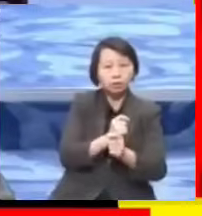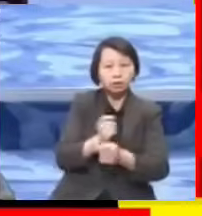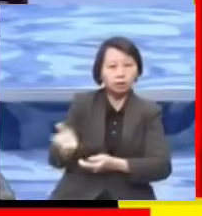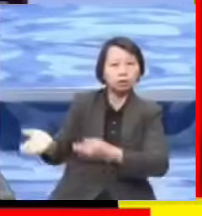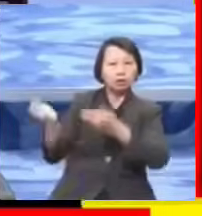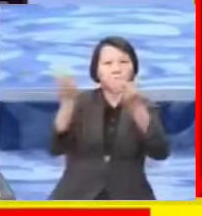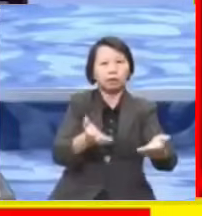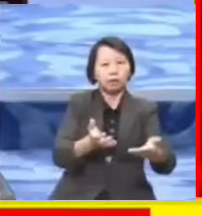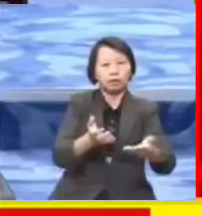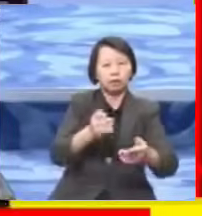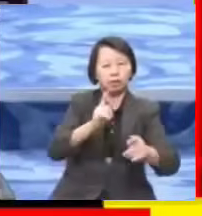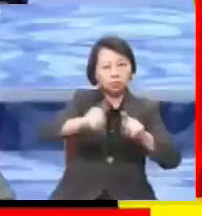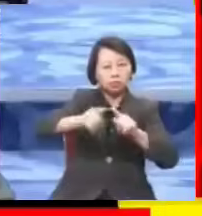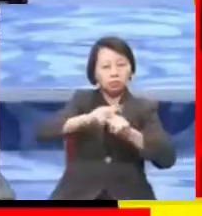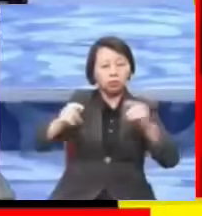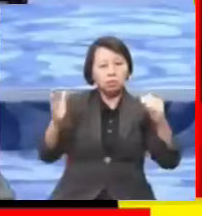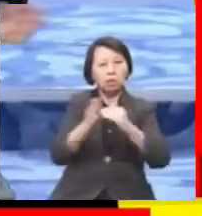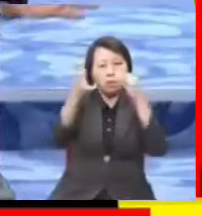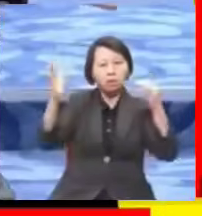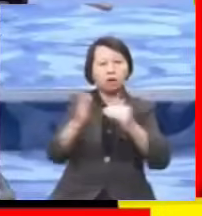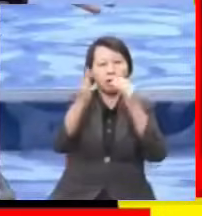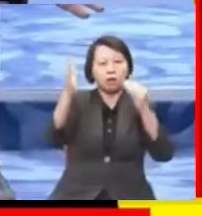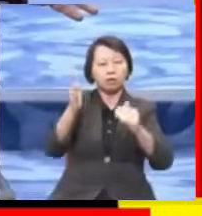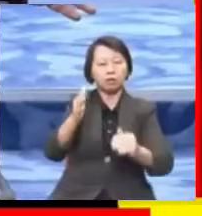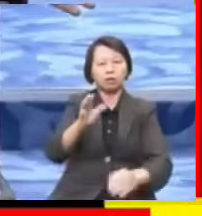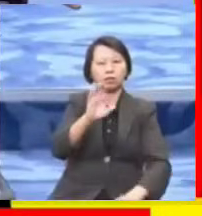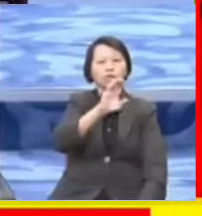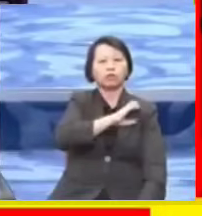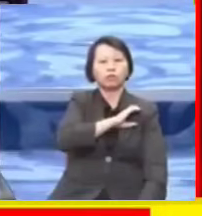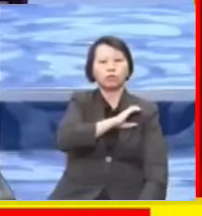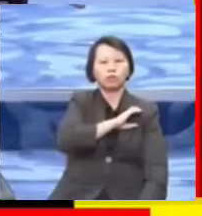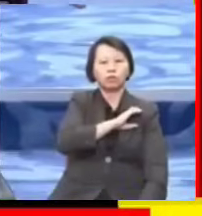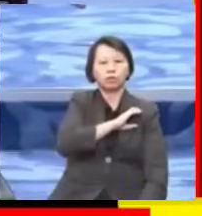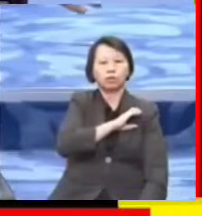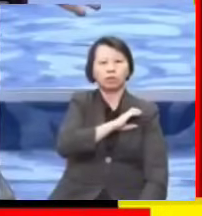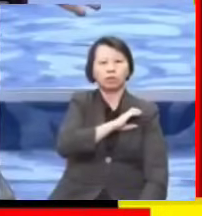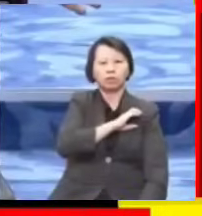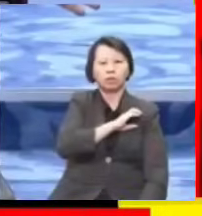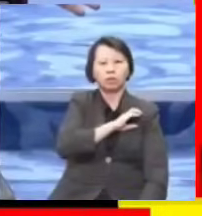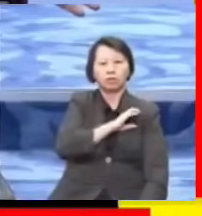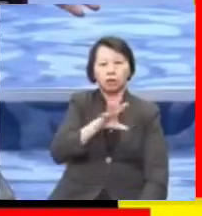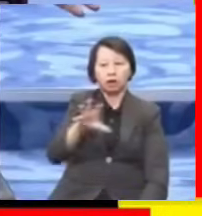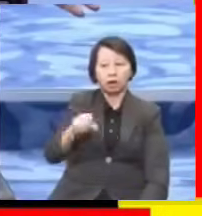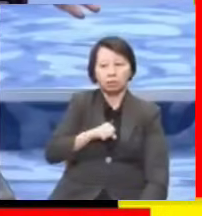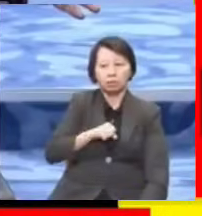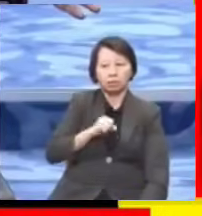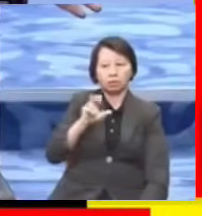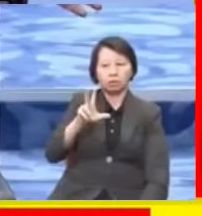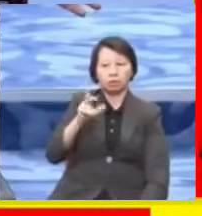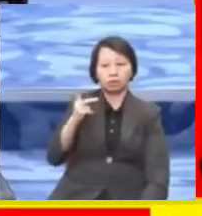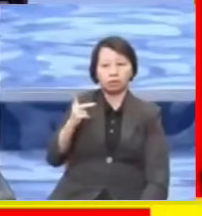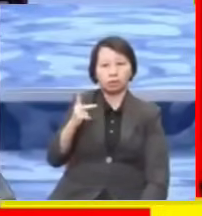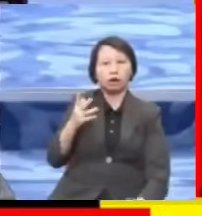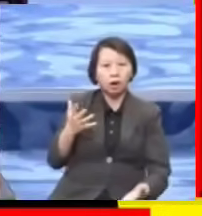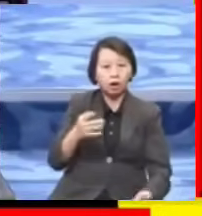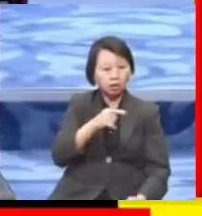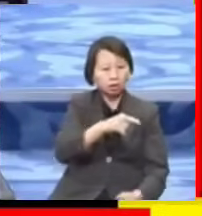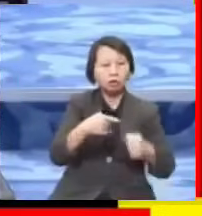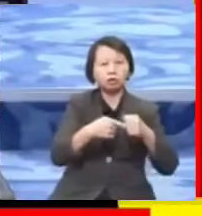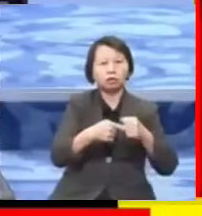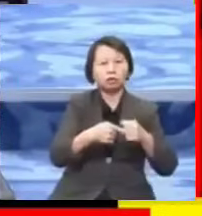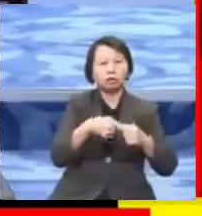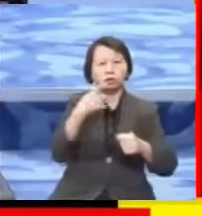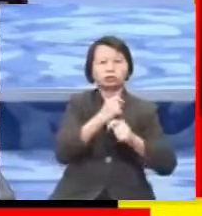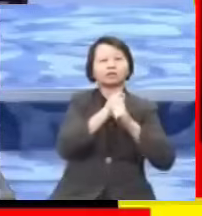bawa pelbagai bantahan. Polis yang ambil RM3,000, itu didakwa tak